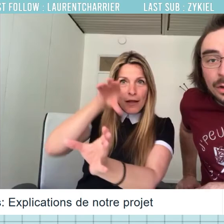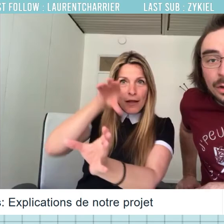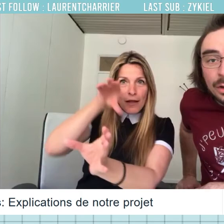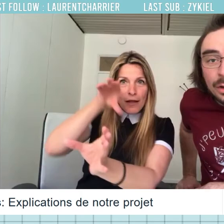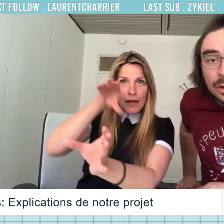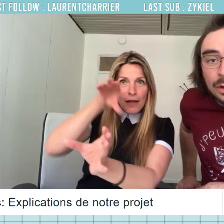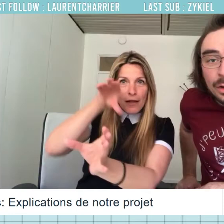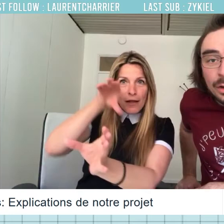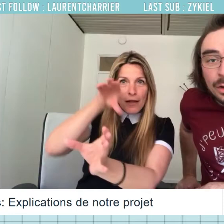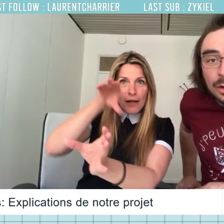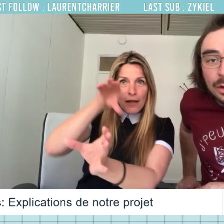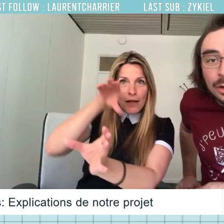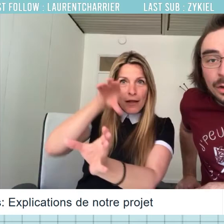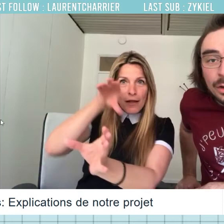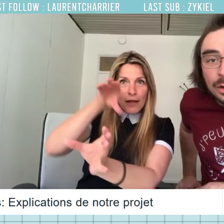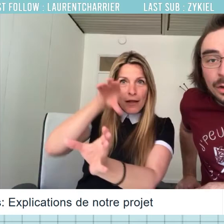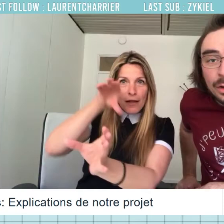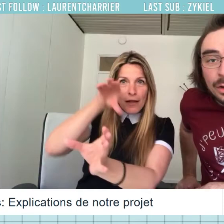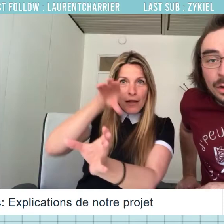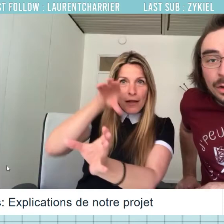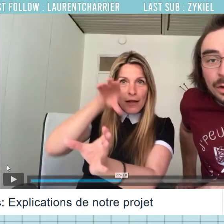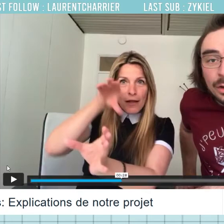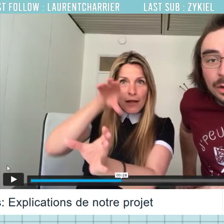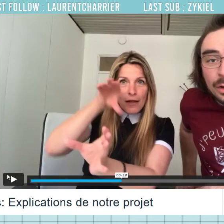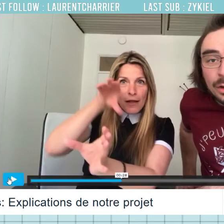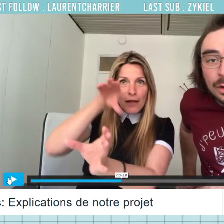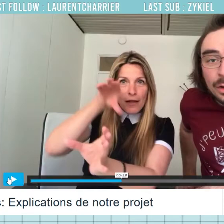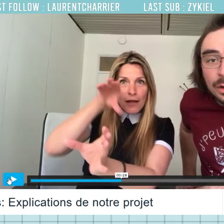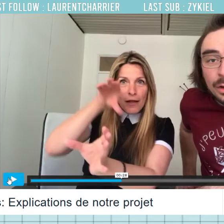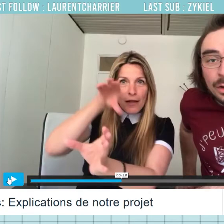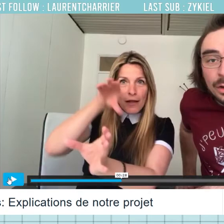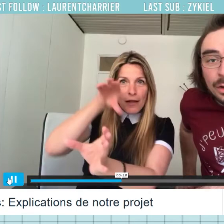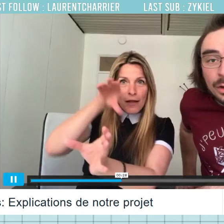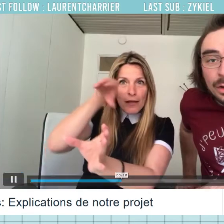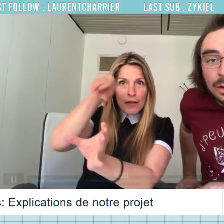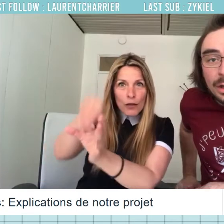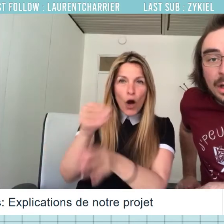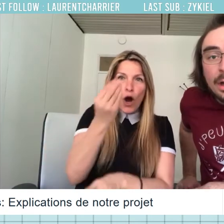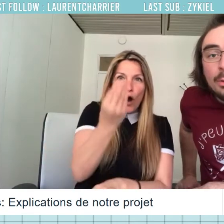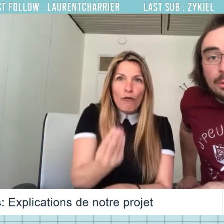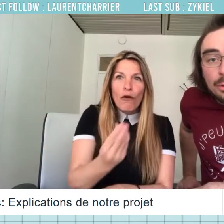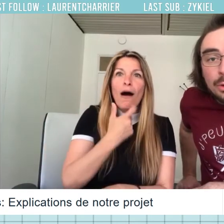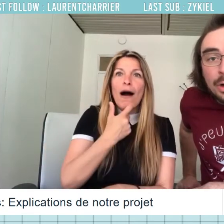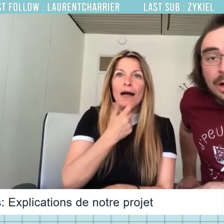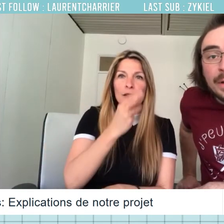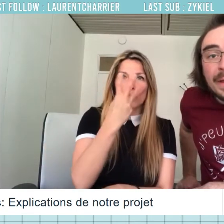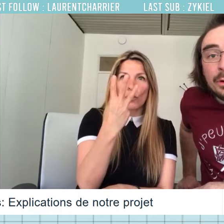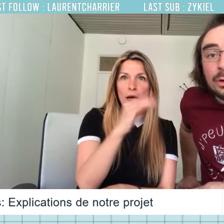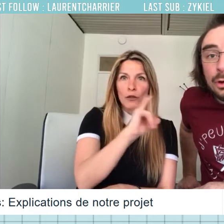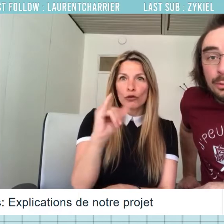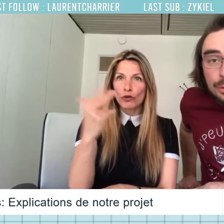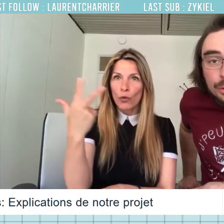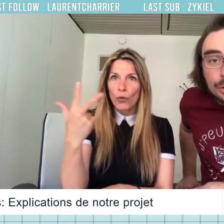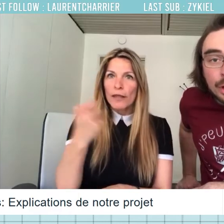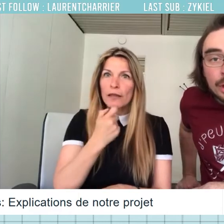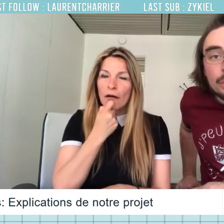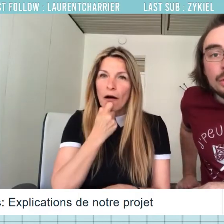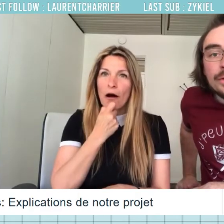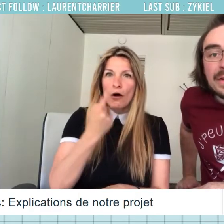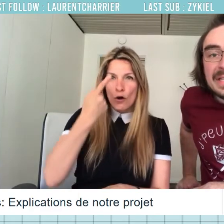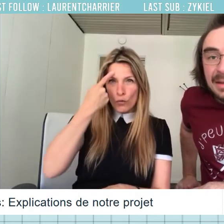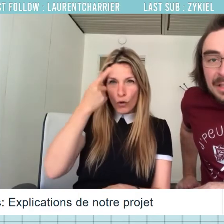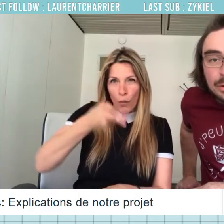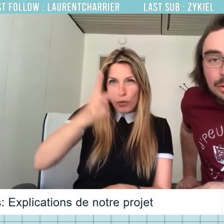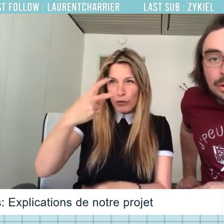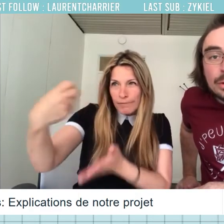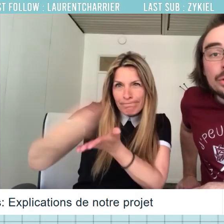Moi, ça me pose voilà, ce deuxième souci. C'est toujours pas fait avec des concernés, avec des paroles de concernés. pour en apprendre plus sur